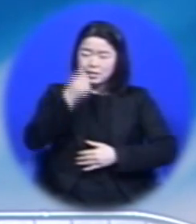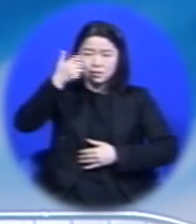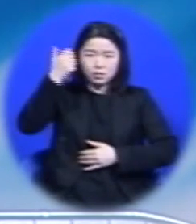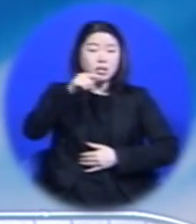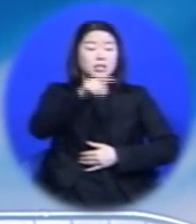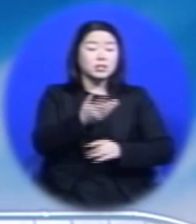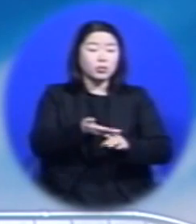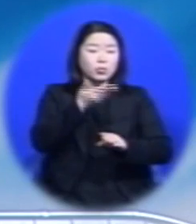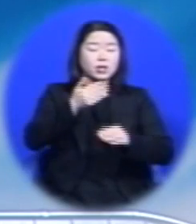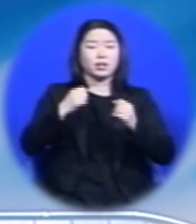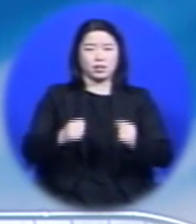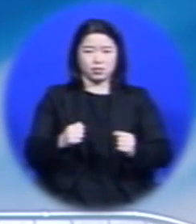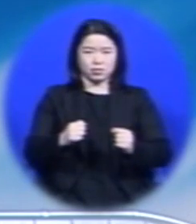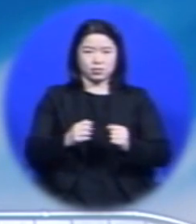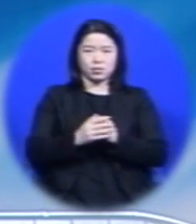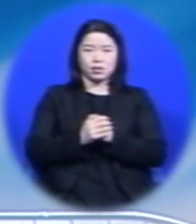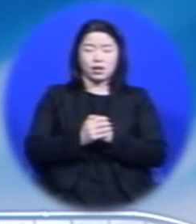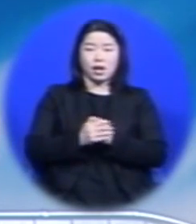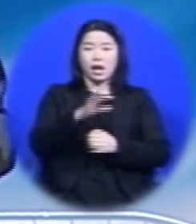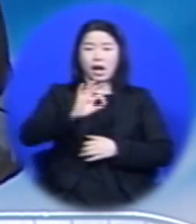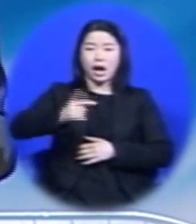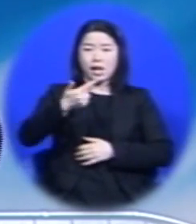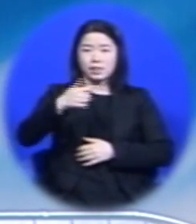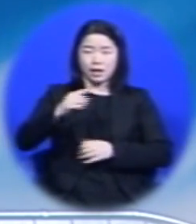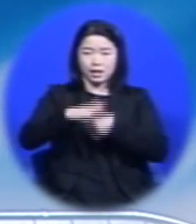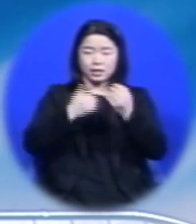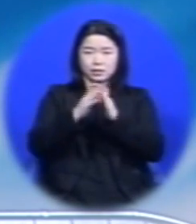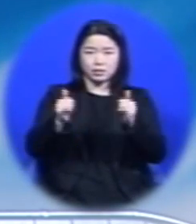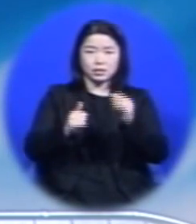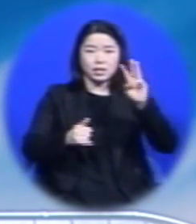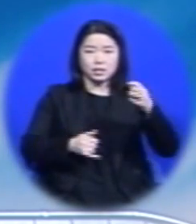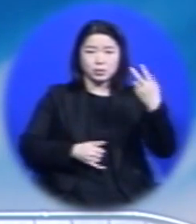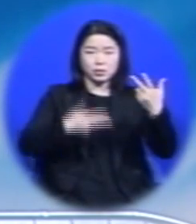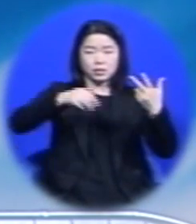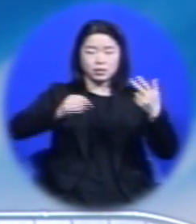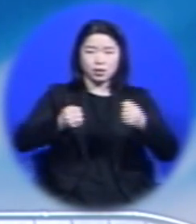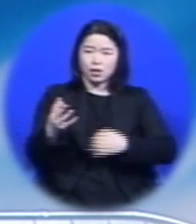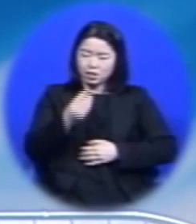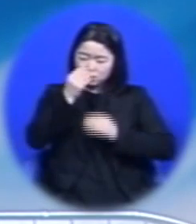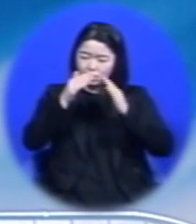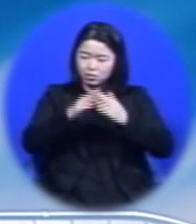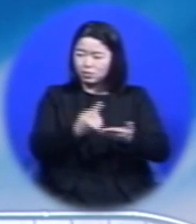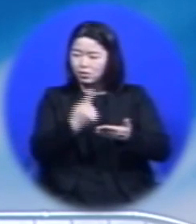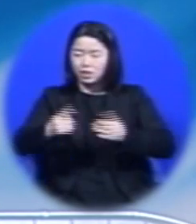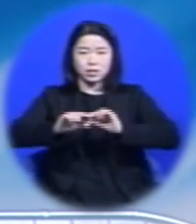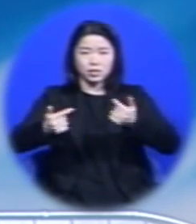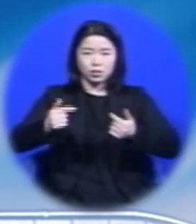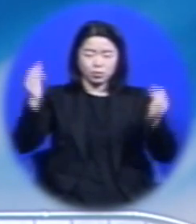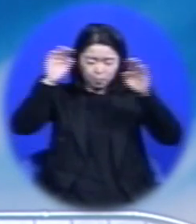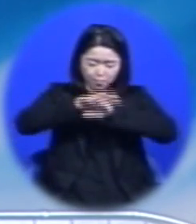위에 계시더라 안나 선지자에 대해서이 37절의 성전을 떠나지 아니하고 주야로